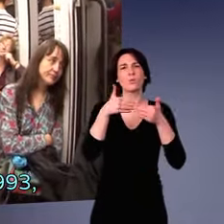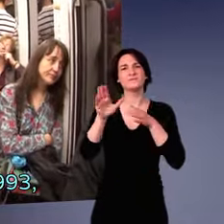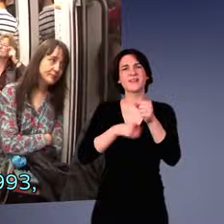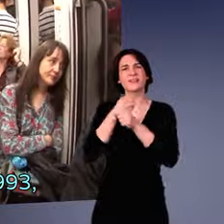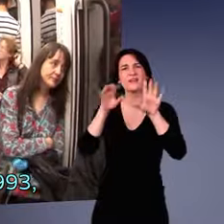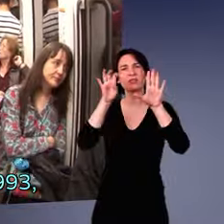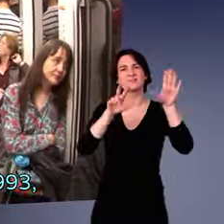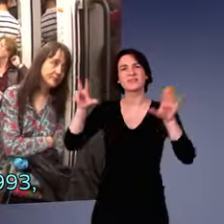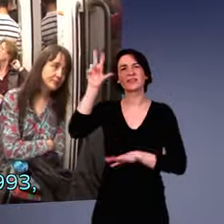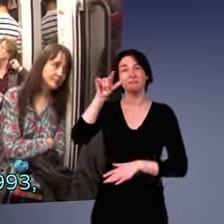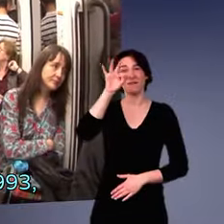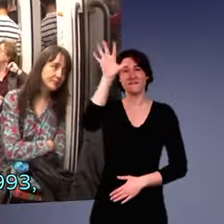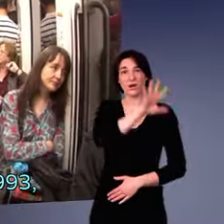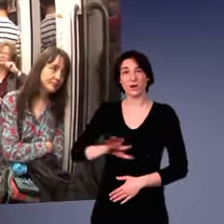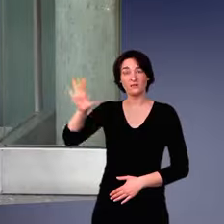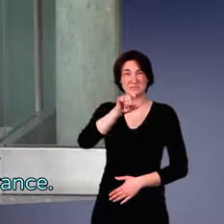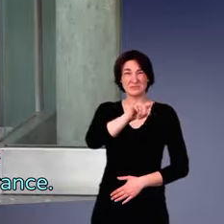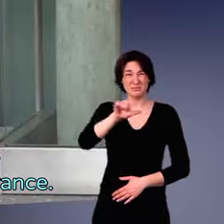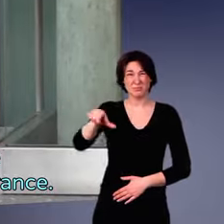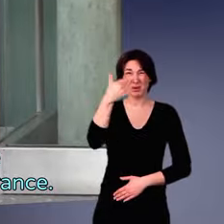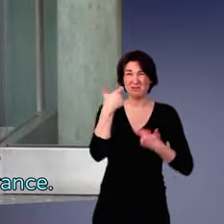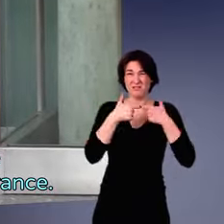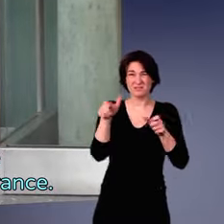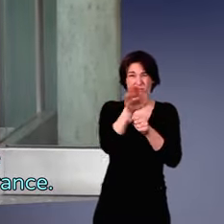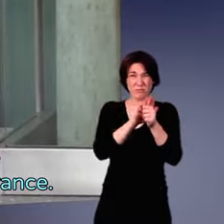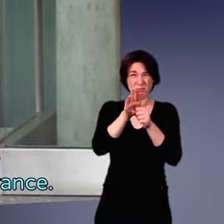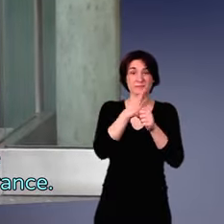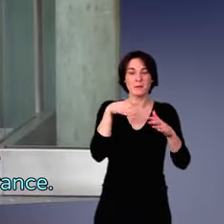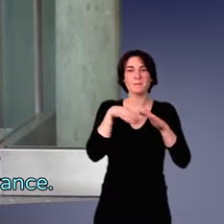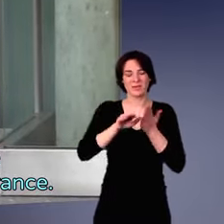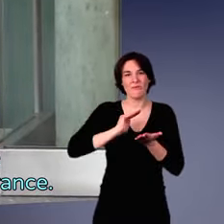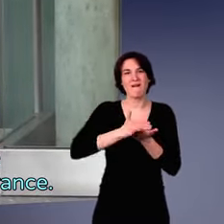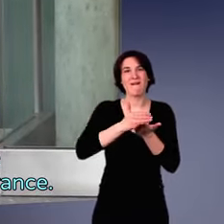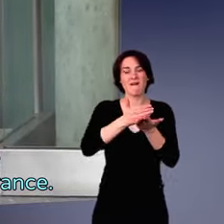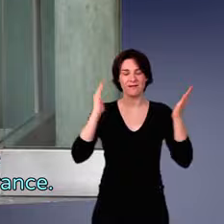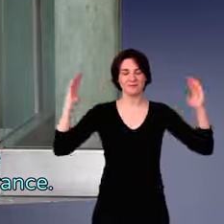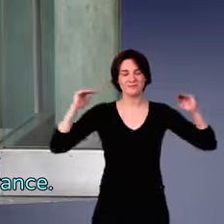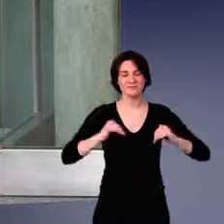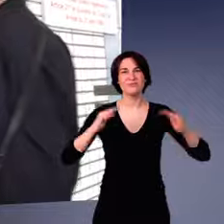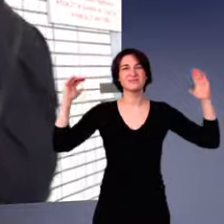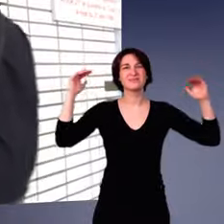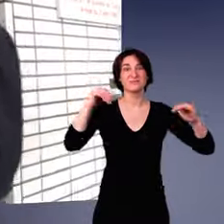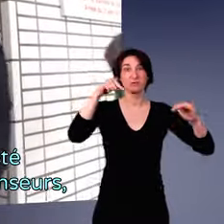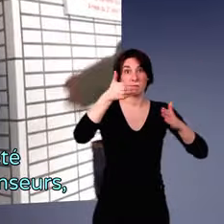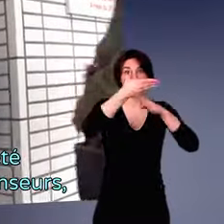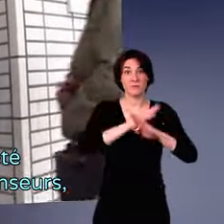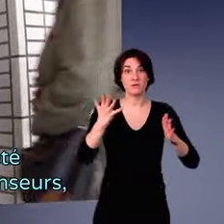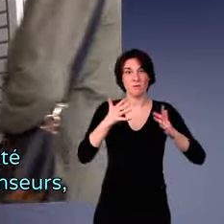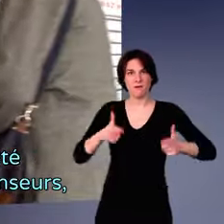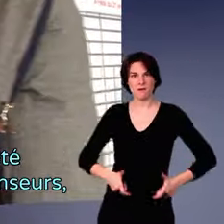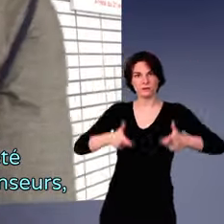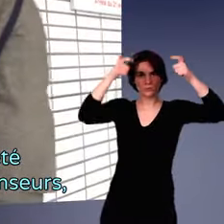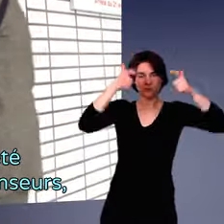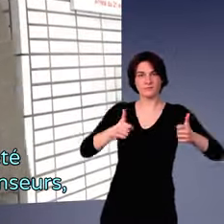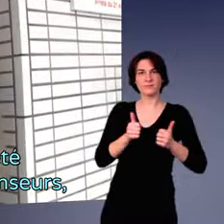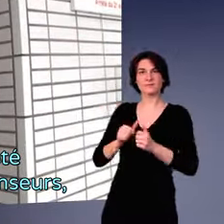mise exploitation en 1993 a été la première ligne totalement accessible de France toutes les stations